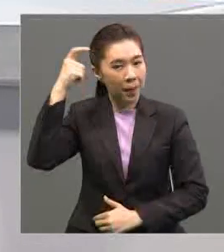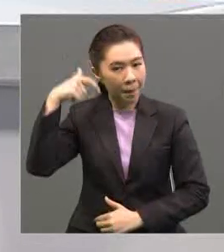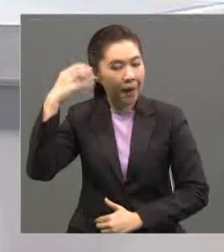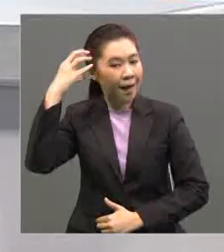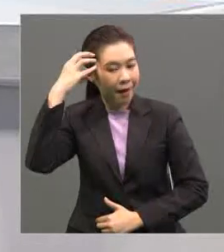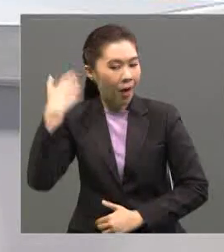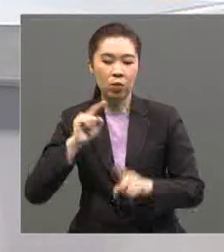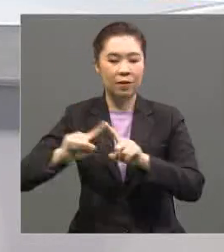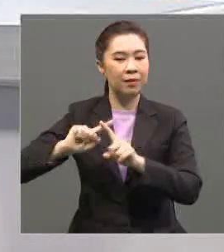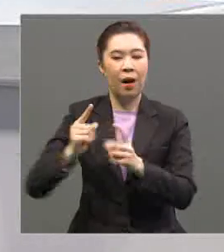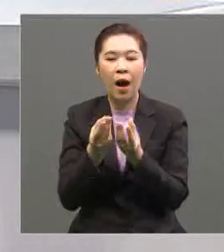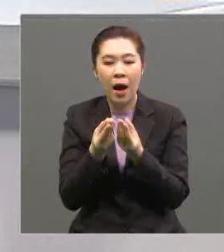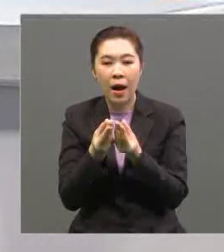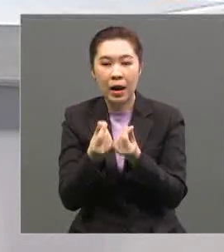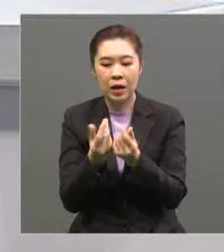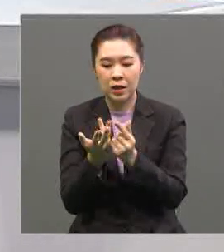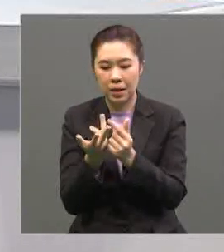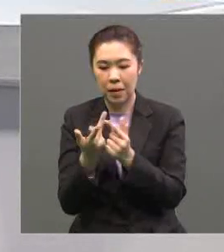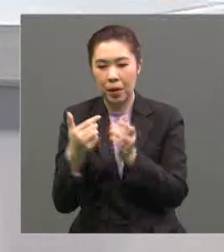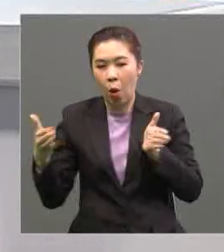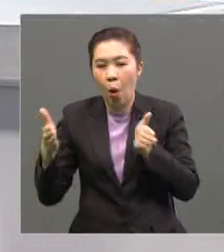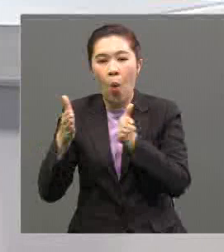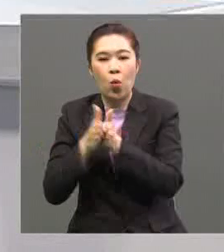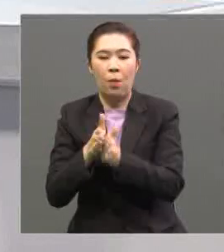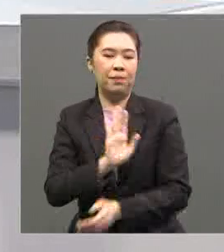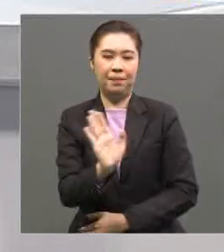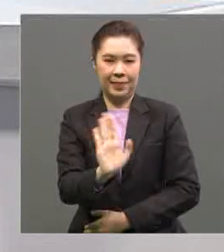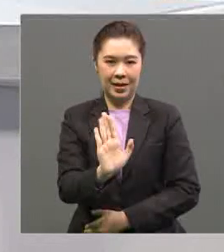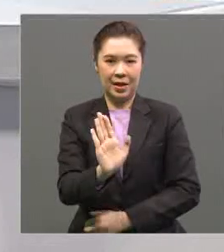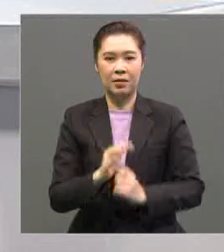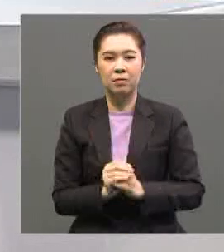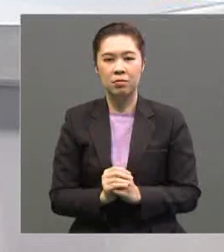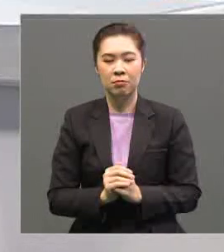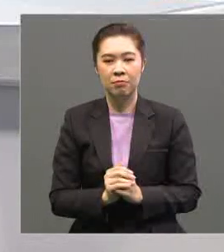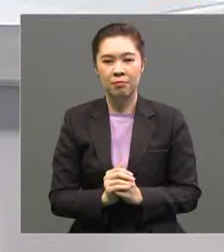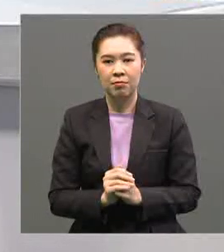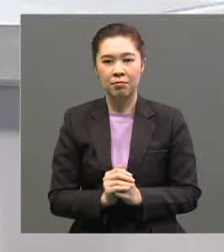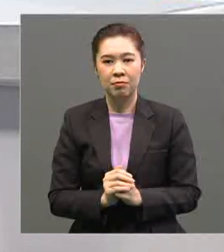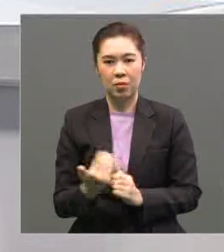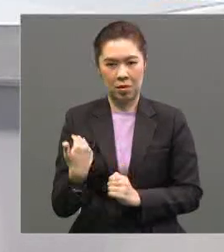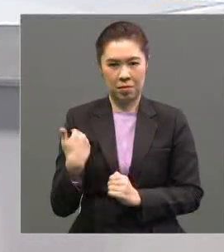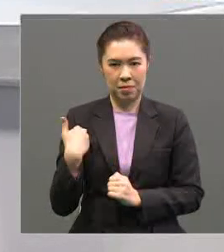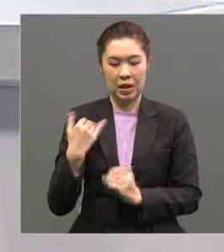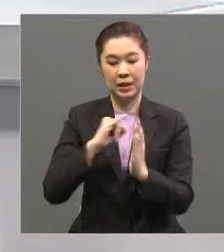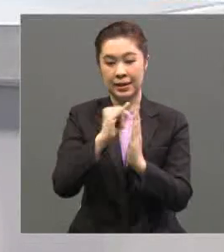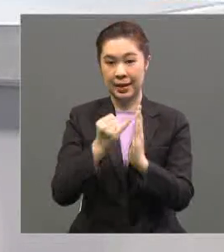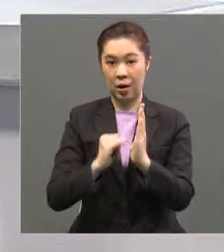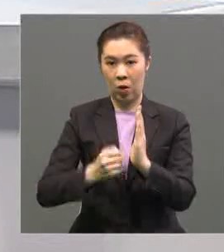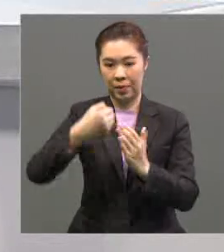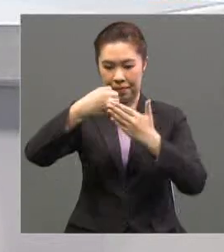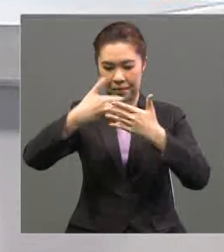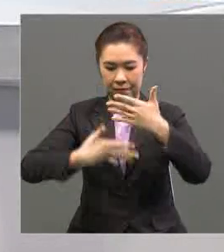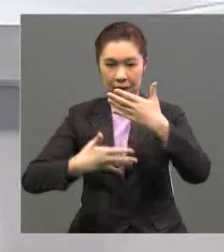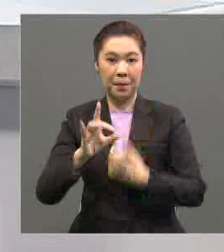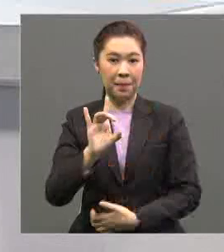แต่มีเลข13หลักจะไม่นับรวมเป็นราษฎรพอเป็นแบบนี้มันจะมีอยู่ทั้งหมด8จังหวัดด้วยกันครับคุณ